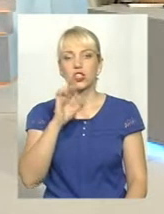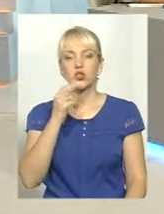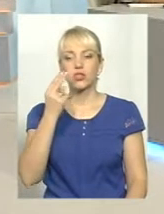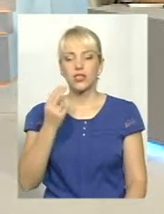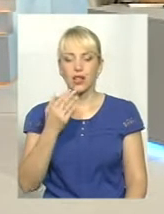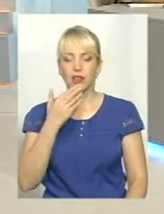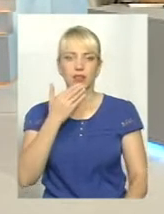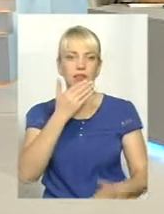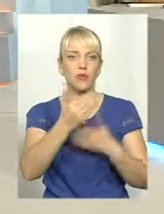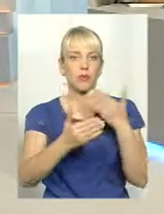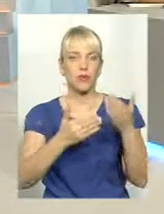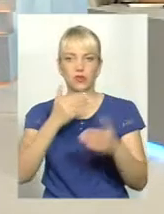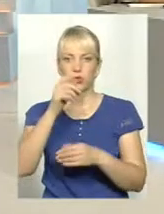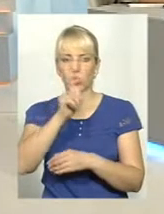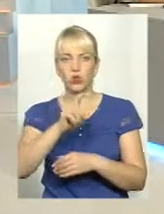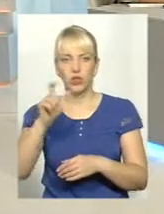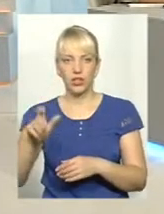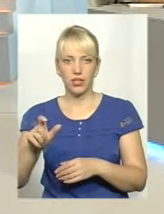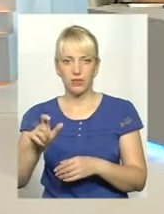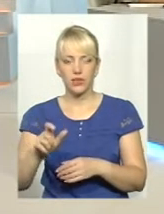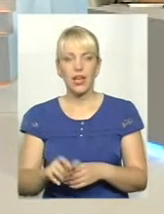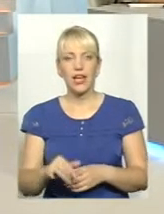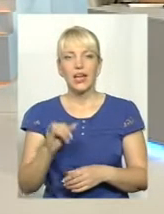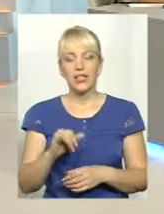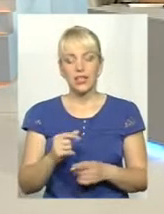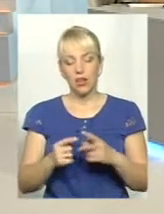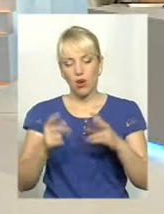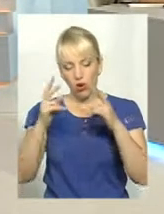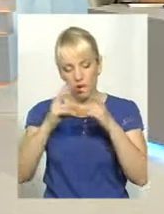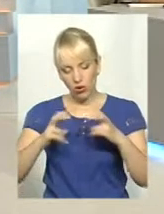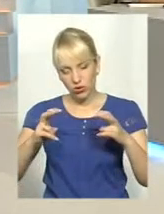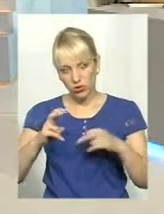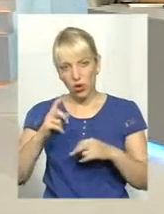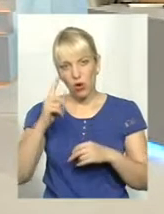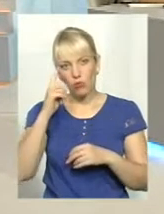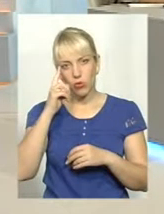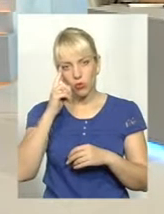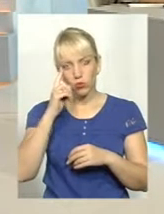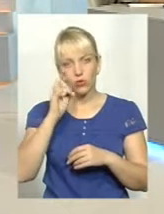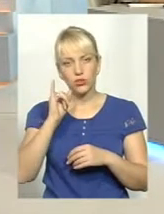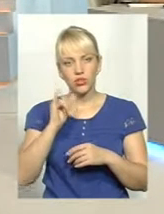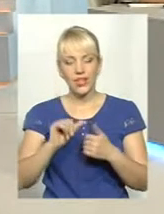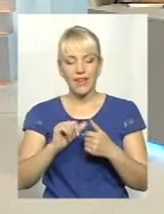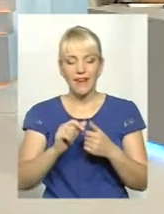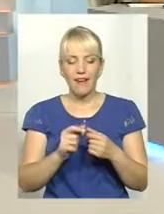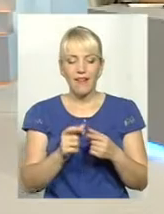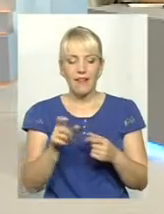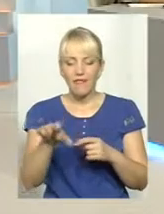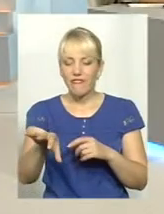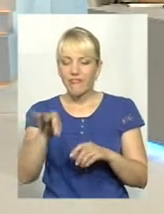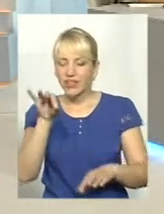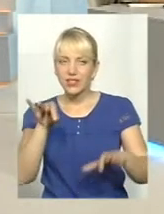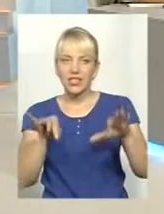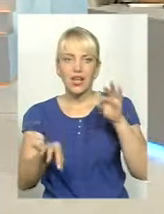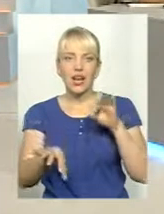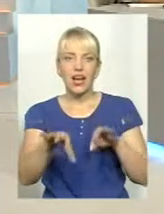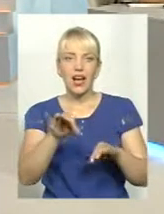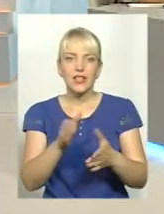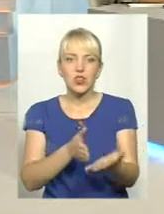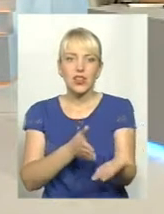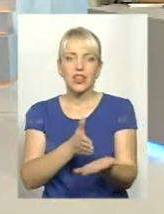є професіоналами у створенні брендів, вони працюють над створенням бренду і